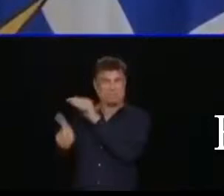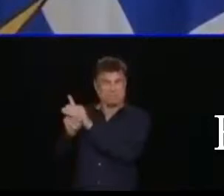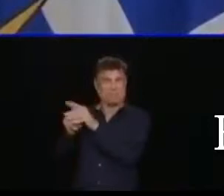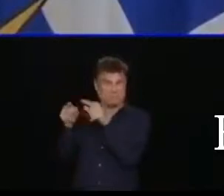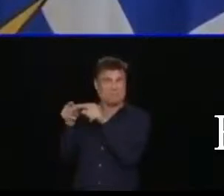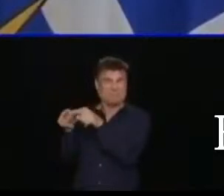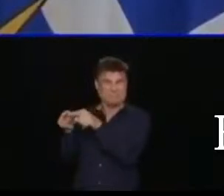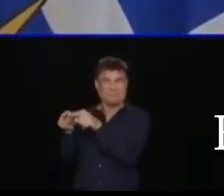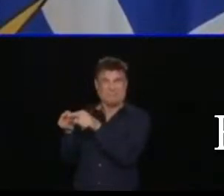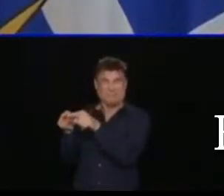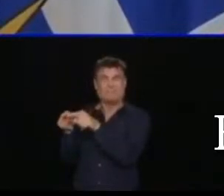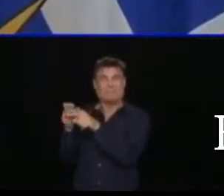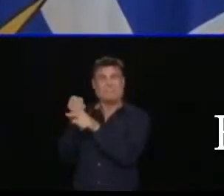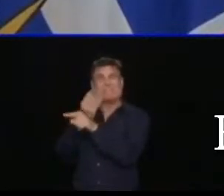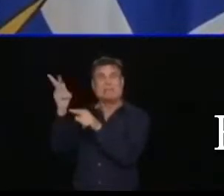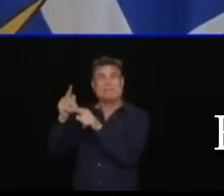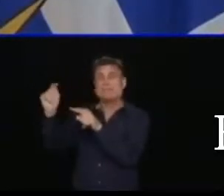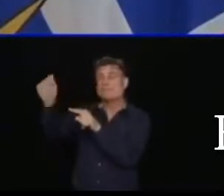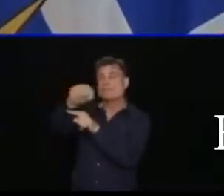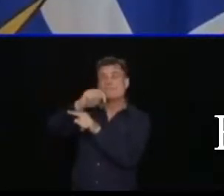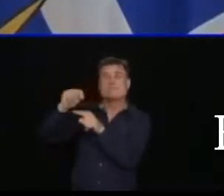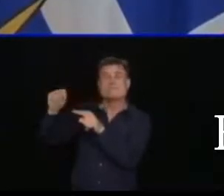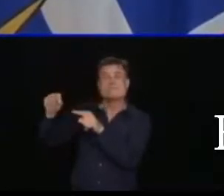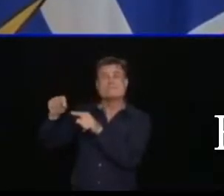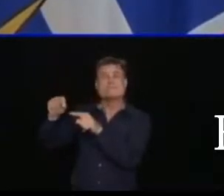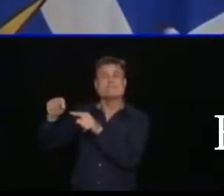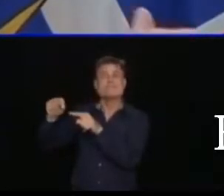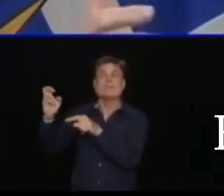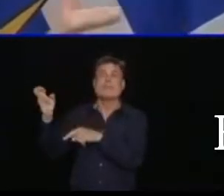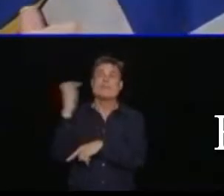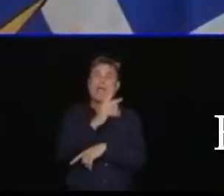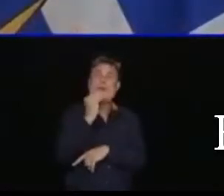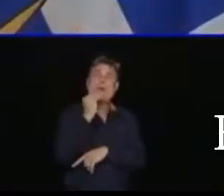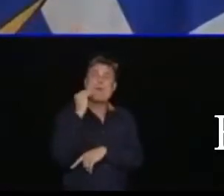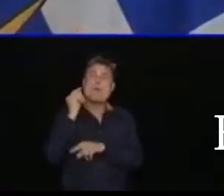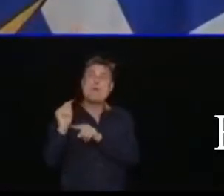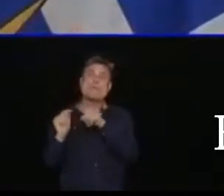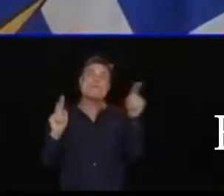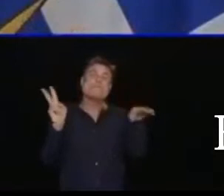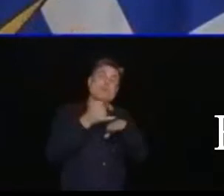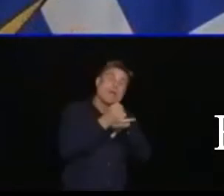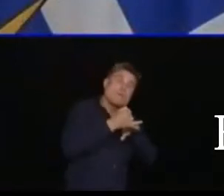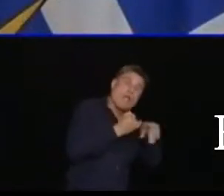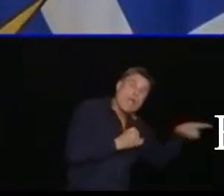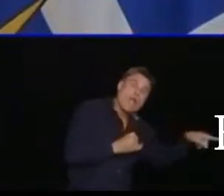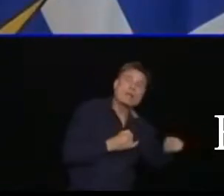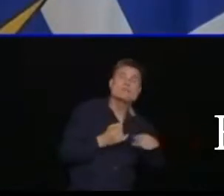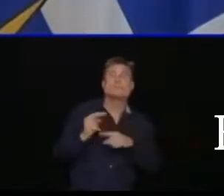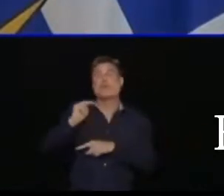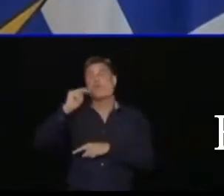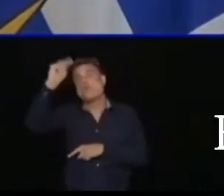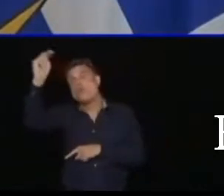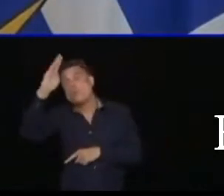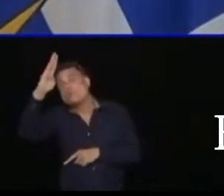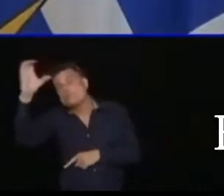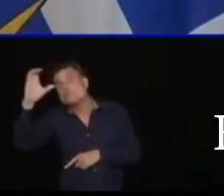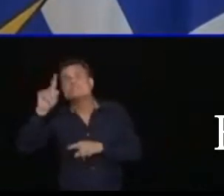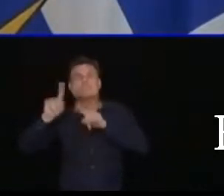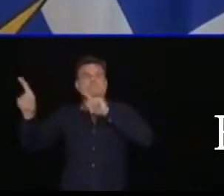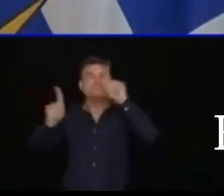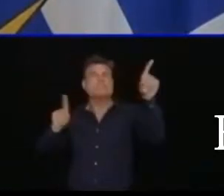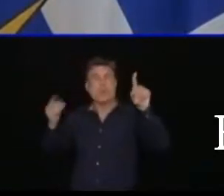回来了回到了地陆平原，回到了这个 Victoria 岛上等等都要积极的去。所以我